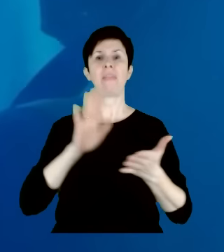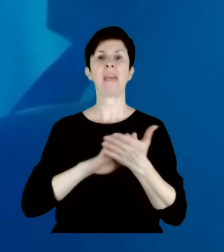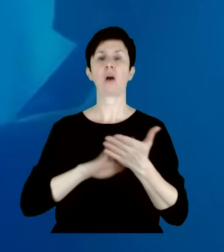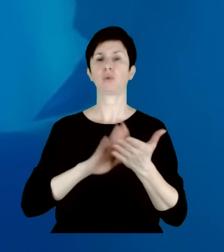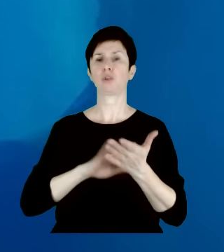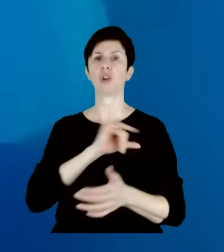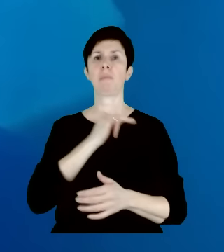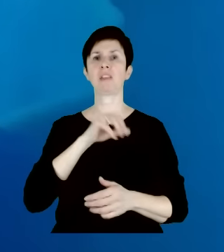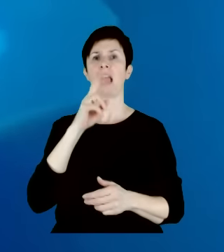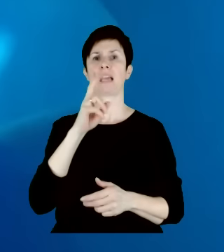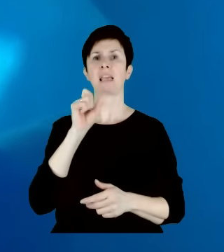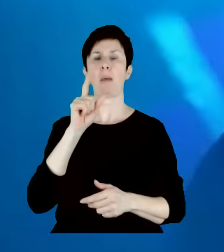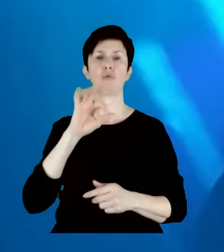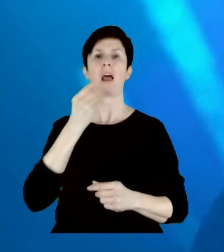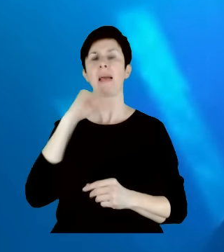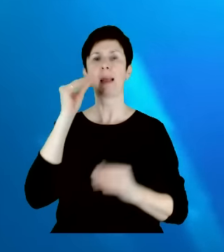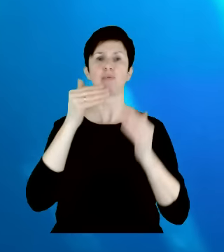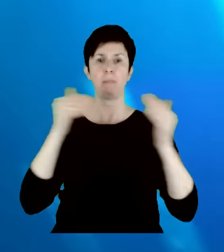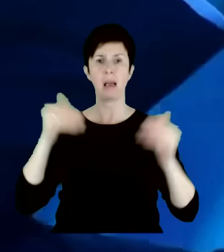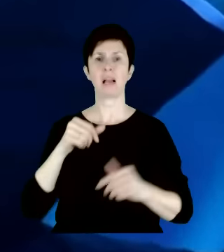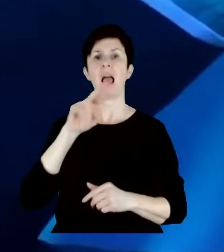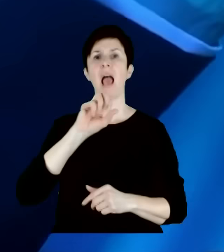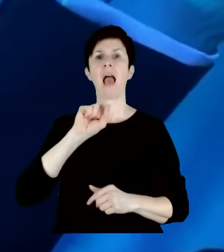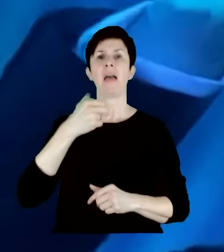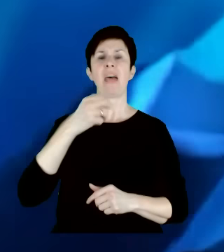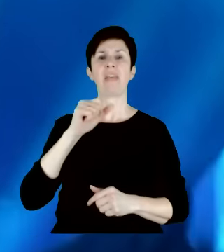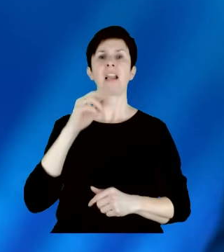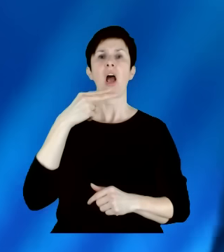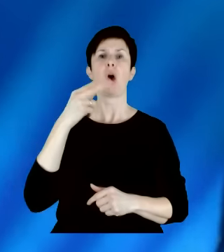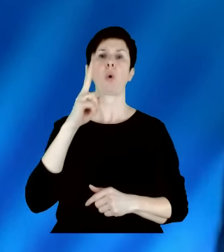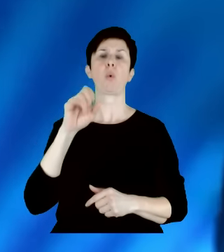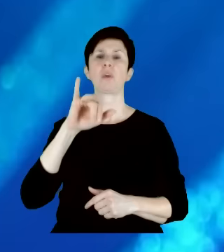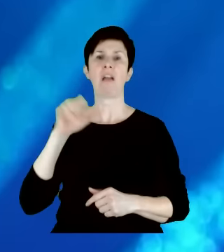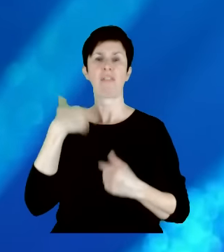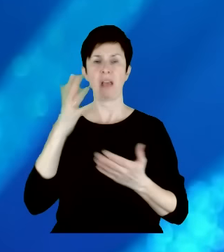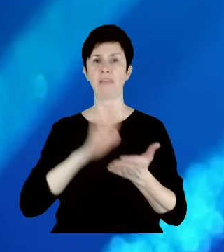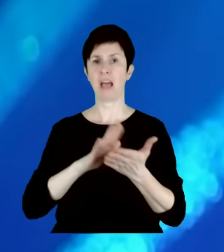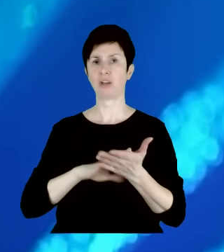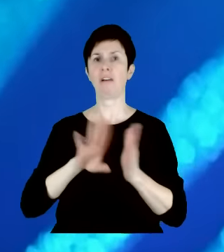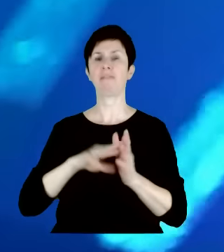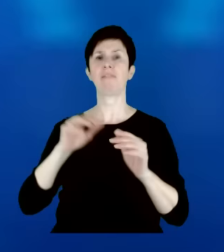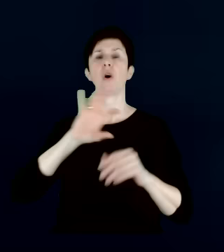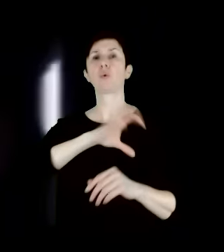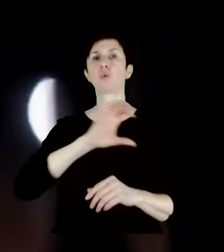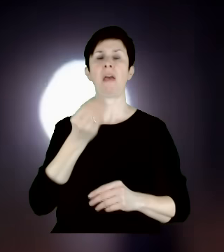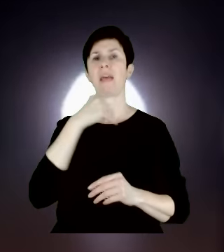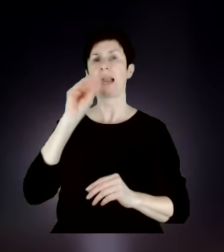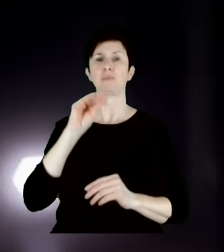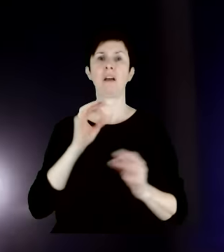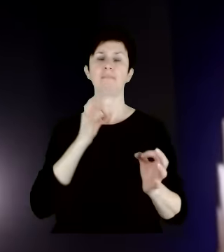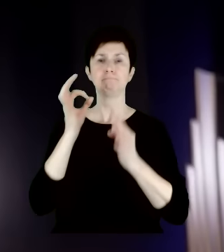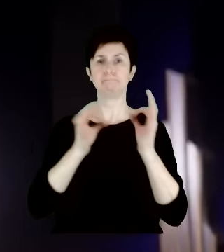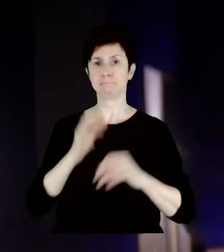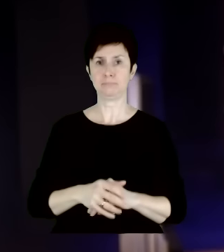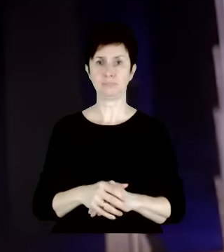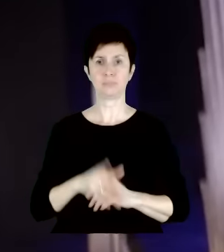Kiepury w kategorii Najlepszy spektakl, a Natalia Kujawa za rolę Stefanii Grodzieńskiej otrzymała nagrodę w kategorii Najlepsza wokalista musicalowa. Musical można obejrzeć od